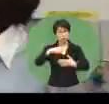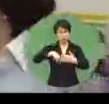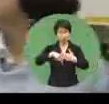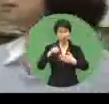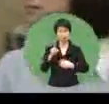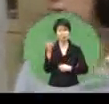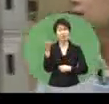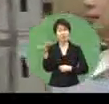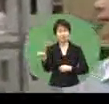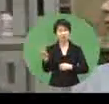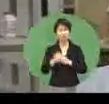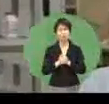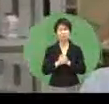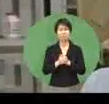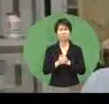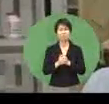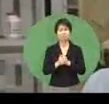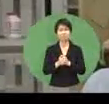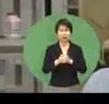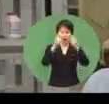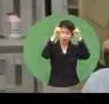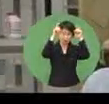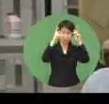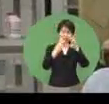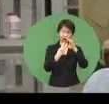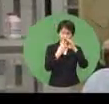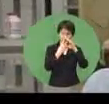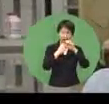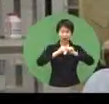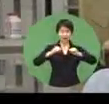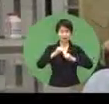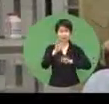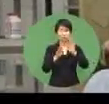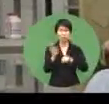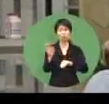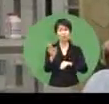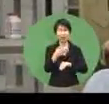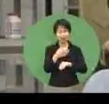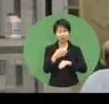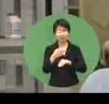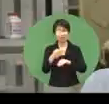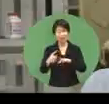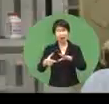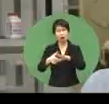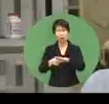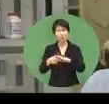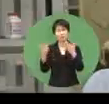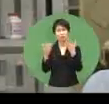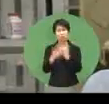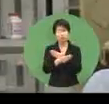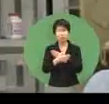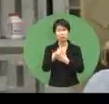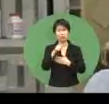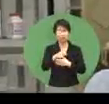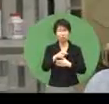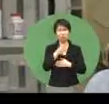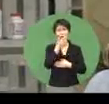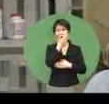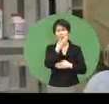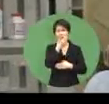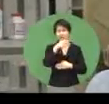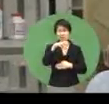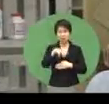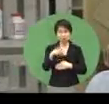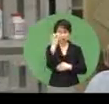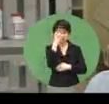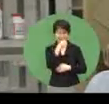か？ 牛や豚が生きている状態から枝肉になる工程の重要なポジションに検査員を配